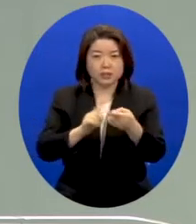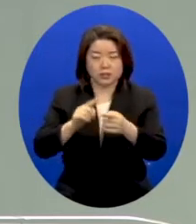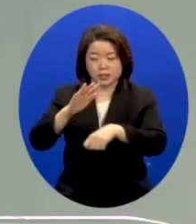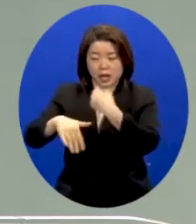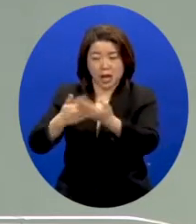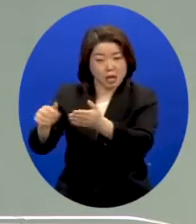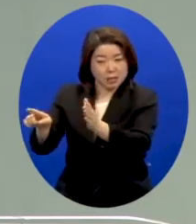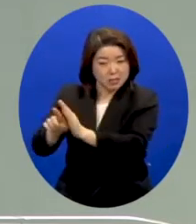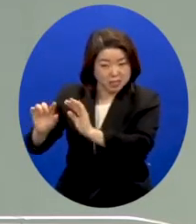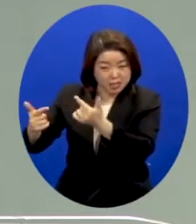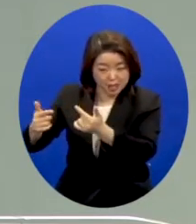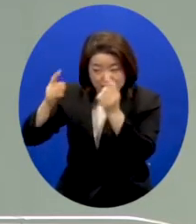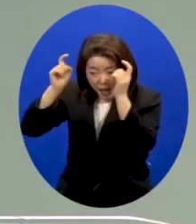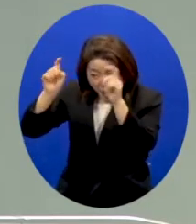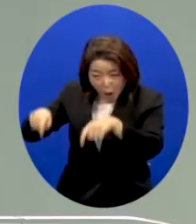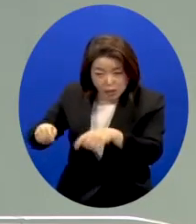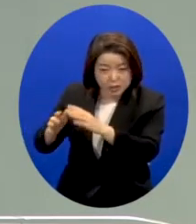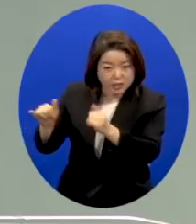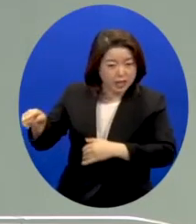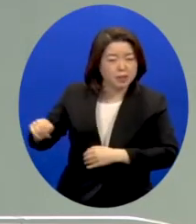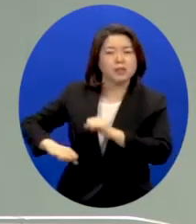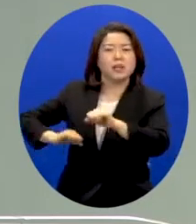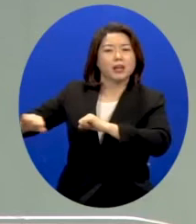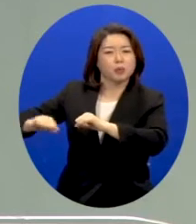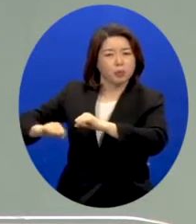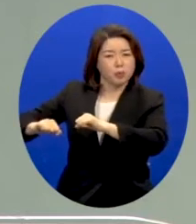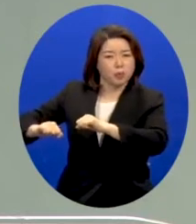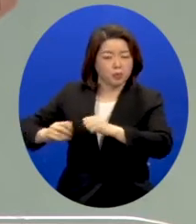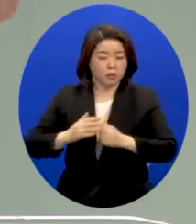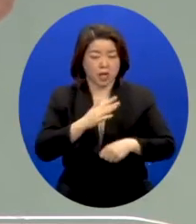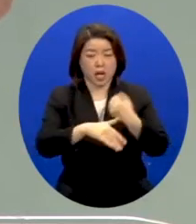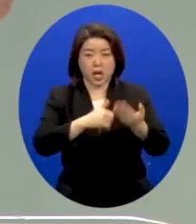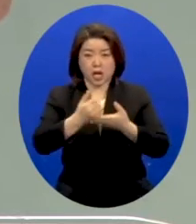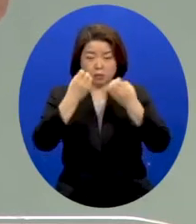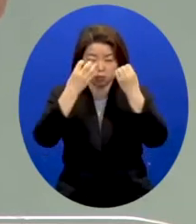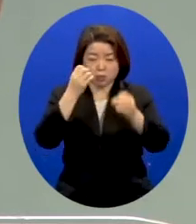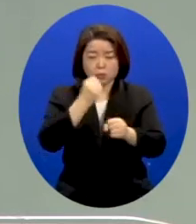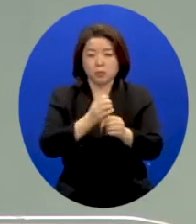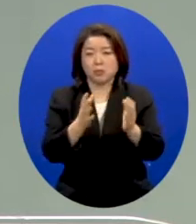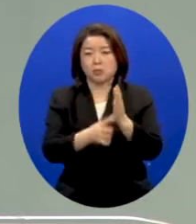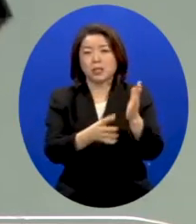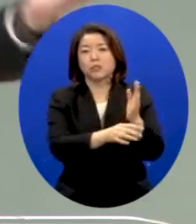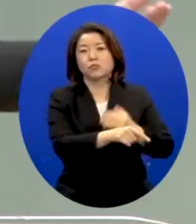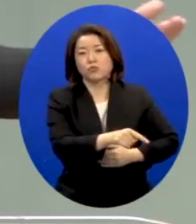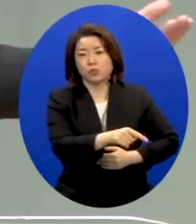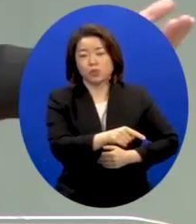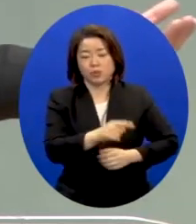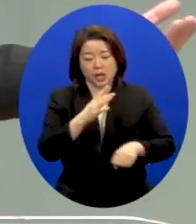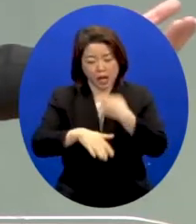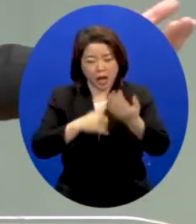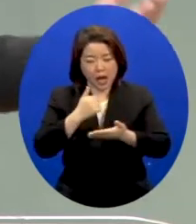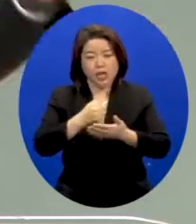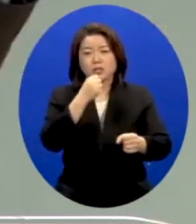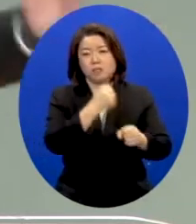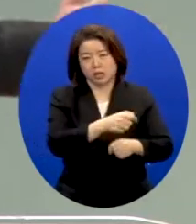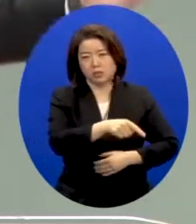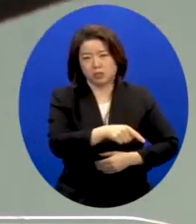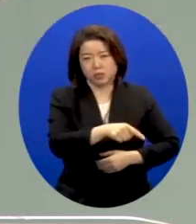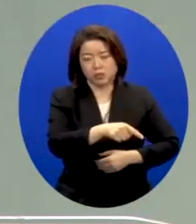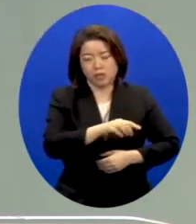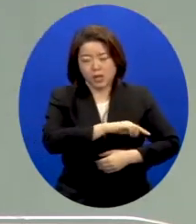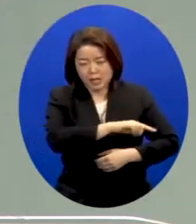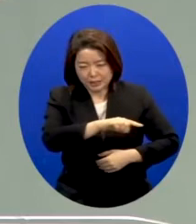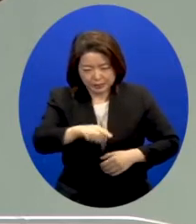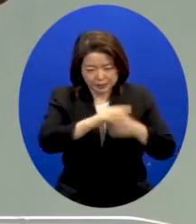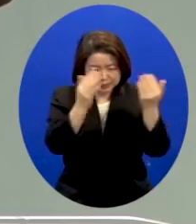어리석은 사람들의 행동 입니다 하나님이 창조하신 것입니다 하나님의 b 조 물입니다 그들이